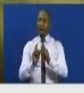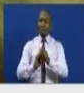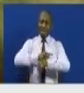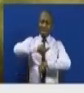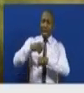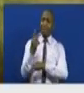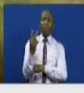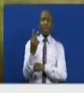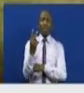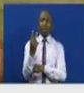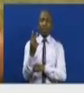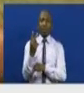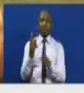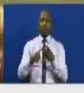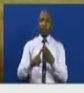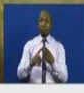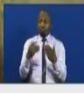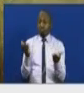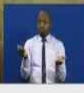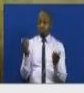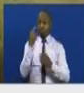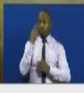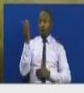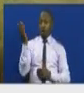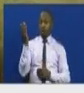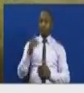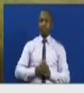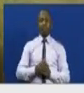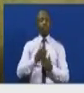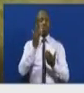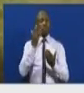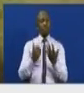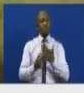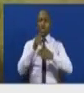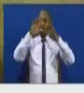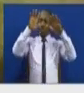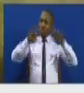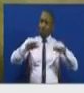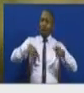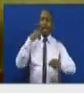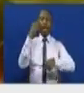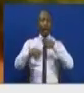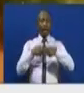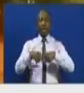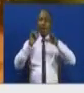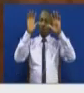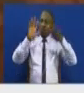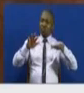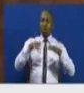mawili. Ndio matokeo yake kama mnavyoyaona. Mvua kweli imenyesha na inaendelea kunyesha. Kwa watu wachukue